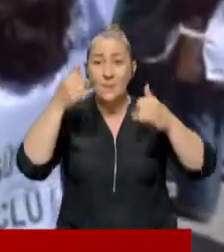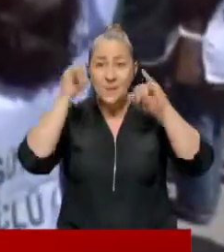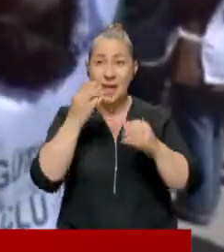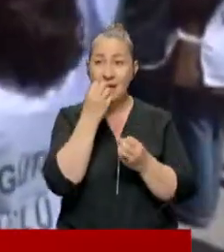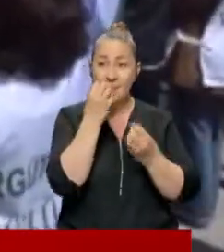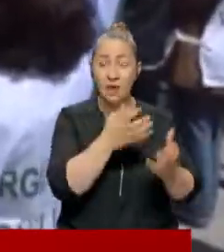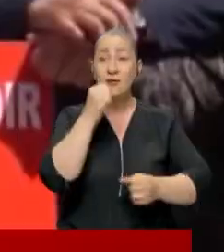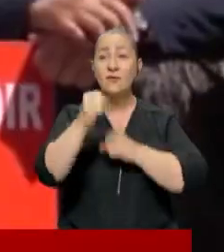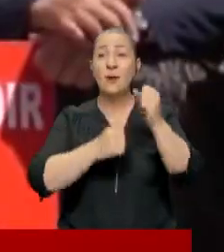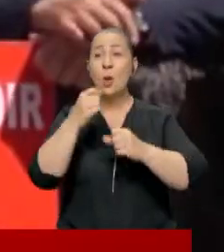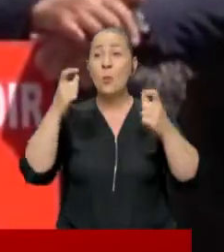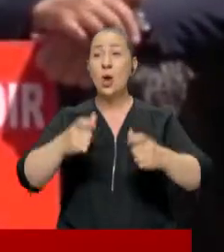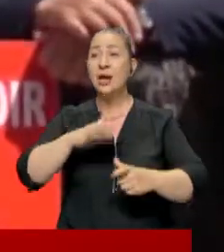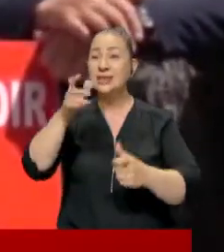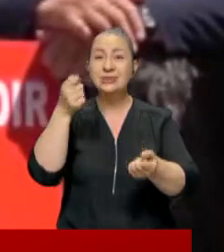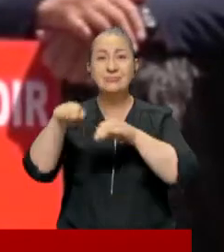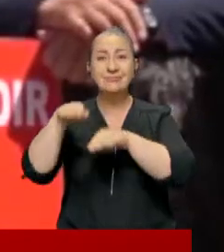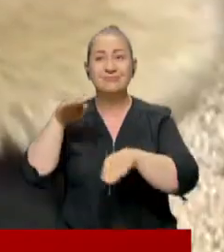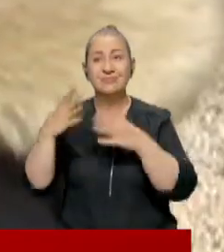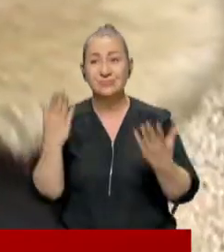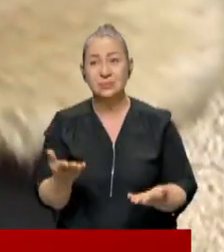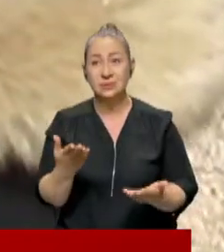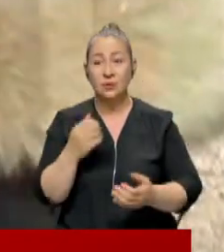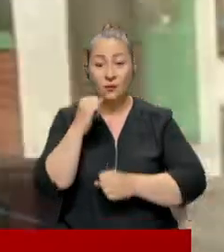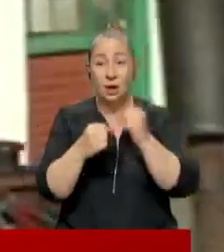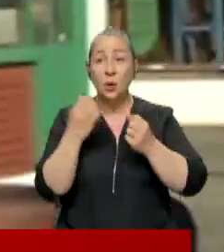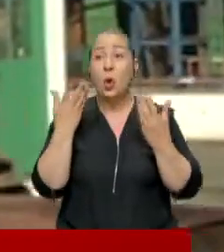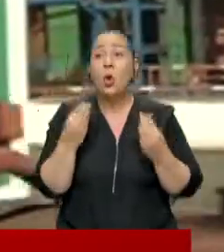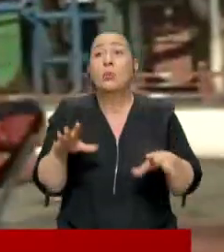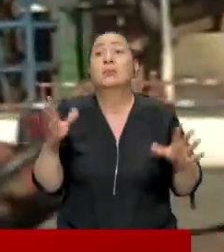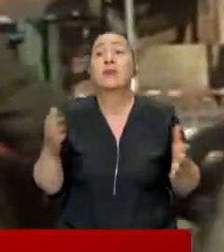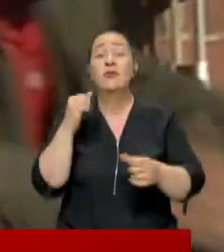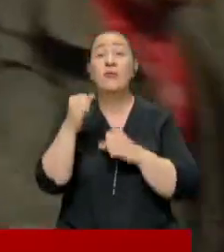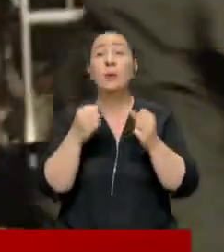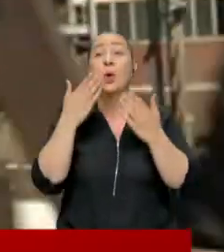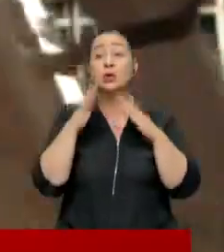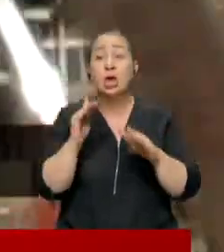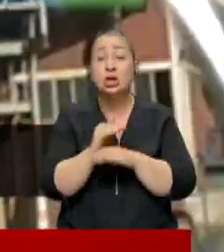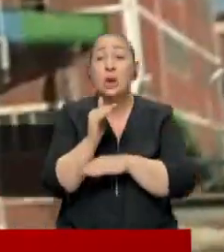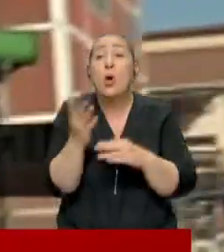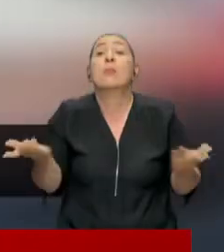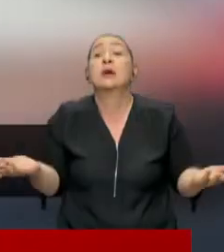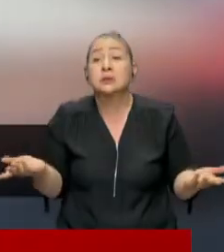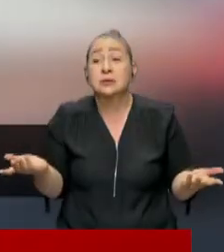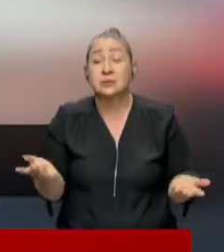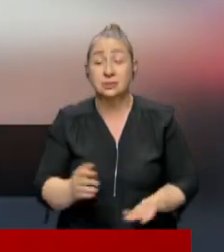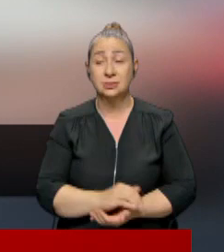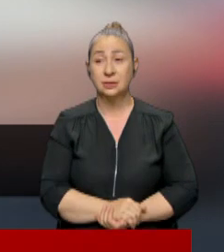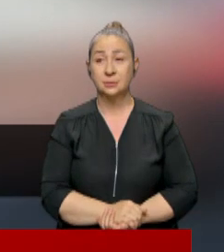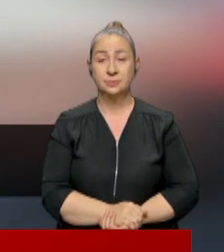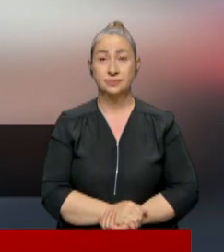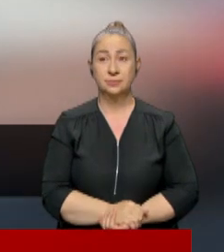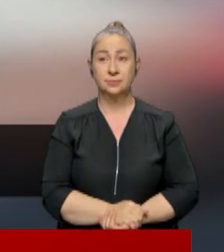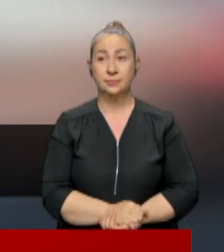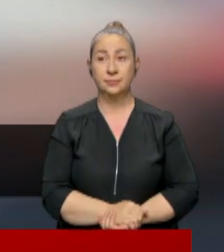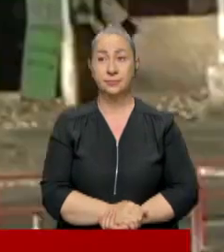oluyor, fabrikalar bölge halkına istihdam sağlıyordu. Fabrika olmasa zaten, fabrika olmasa yaşam olmaz. Şeker fabrikaları hiçbir